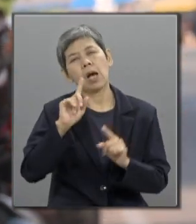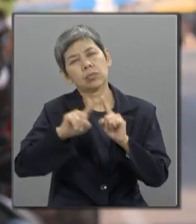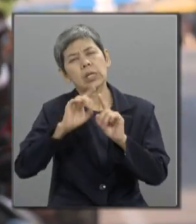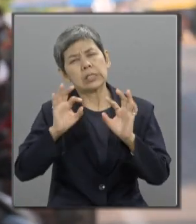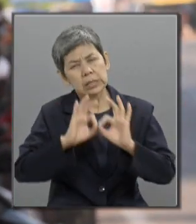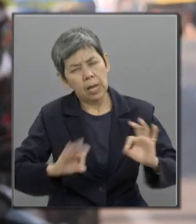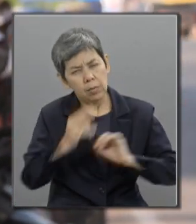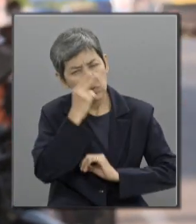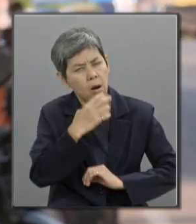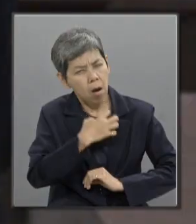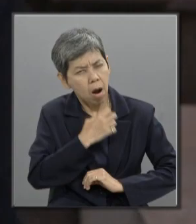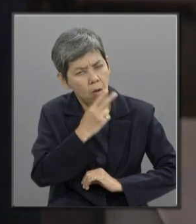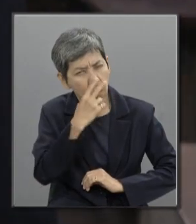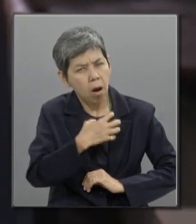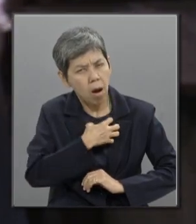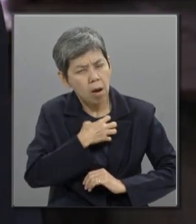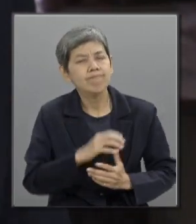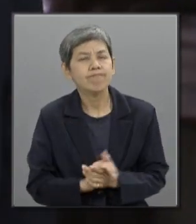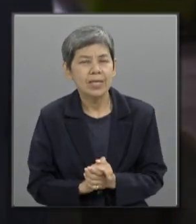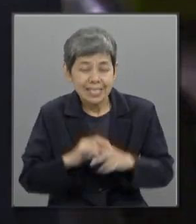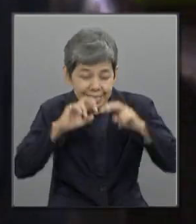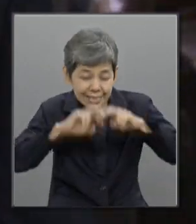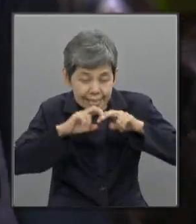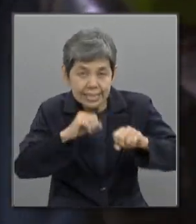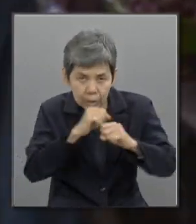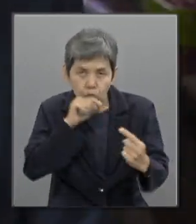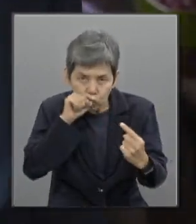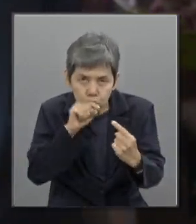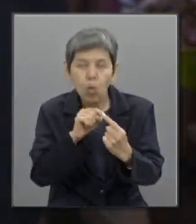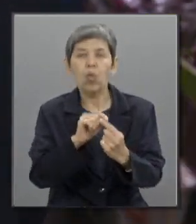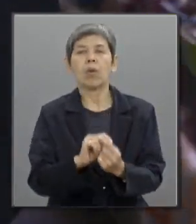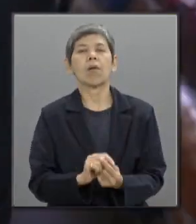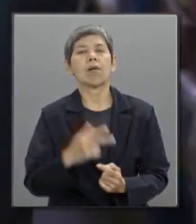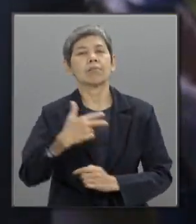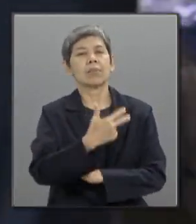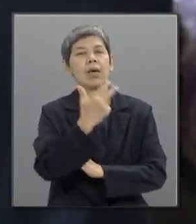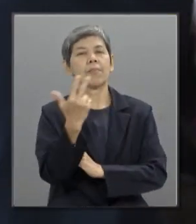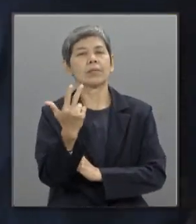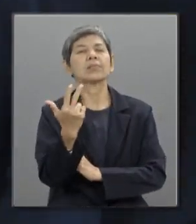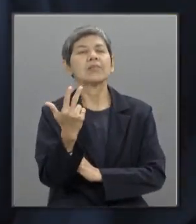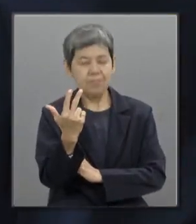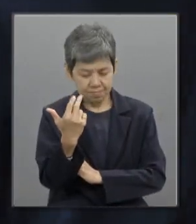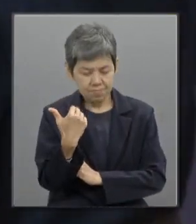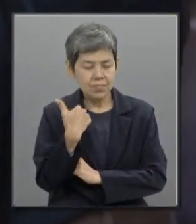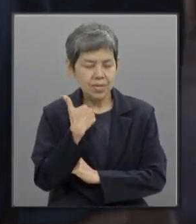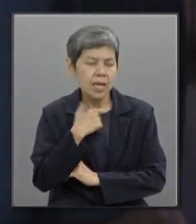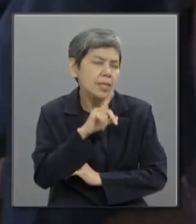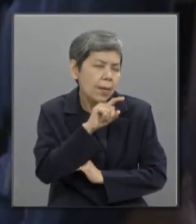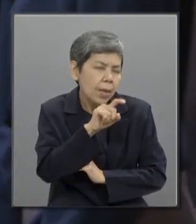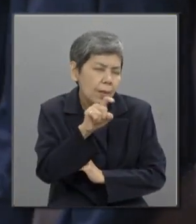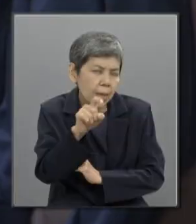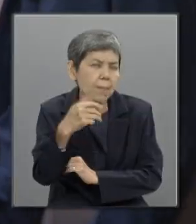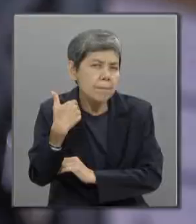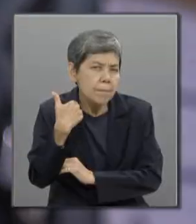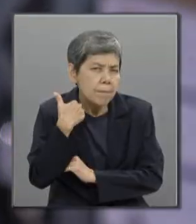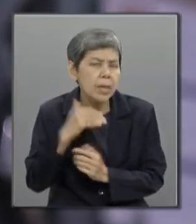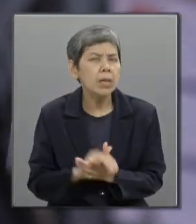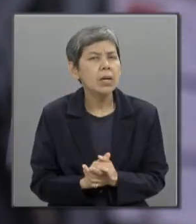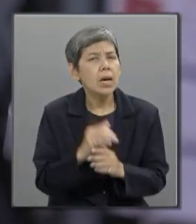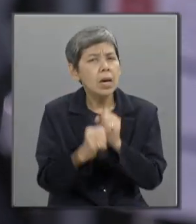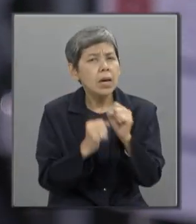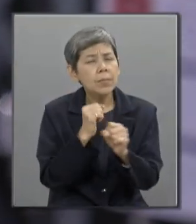ที่ผู้คนต้องการนะคะผลสำรวจนี้ตรงกับข้อมูลที่รายการเปิดบ้านไทย PBS เคยสอบถามคุณผู้ชมว่า